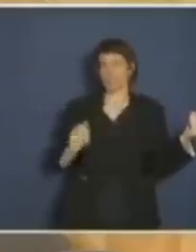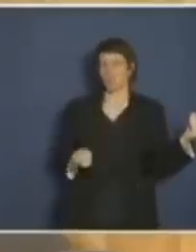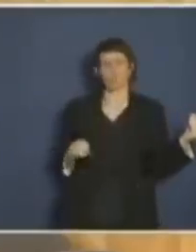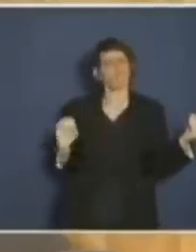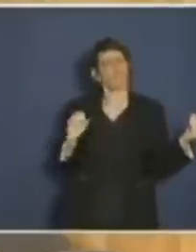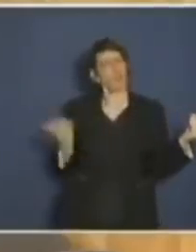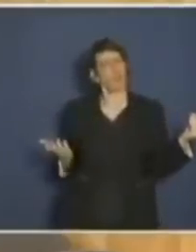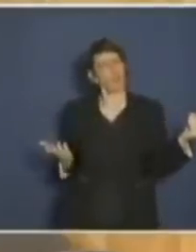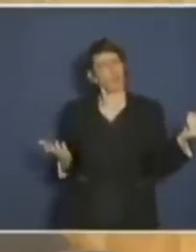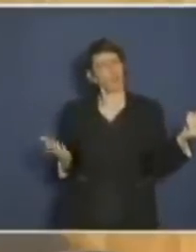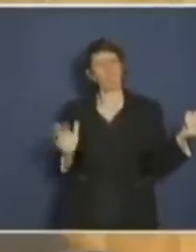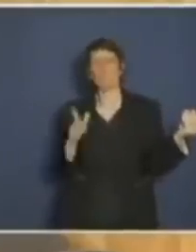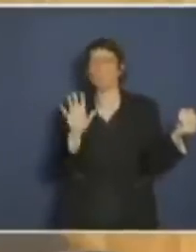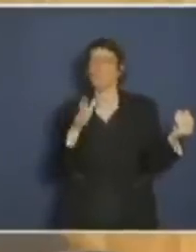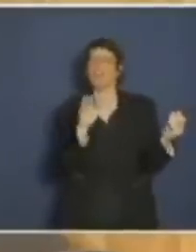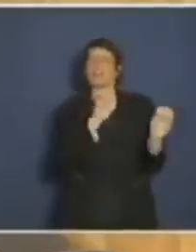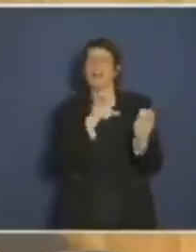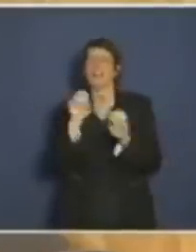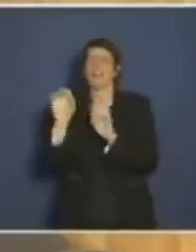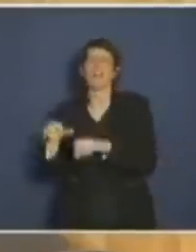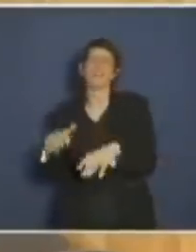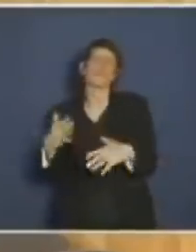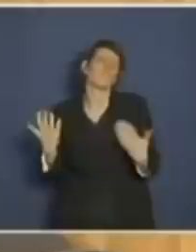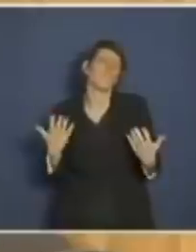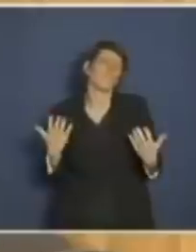nicht so in der deutschen